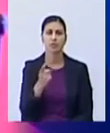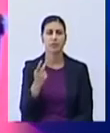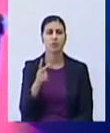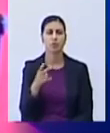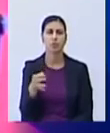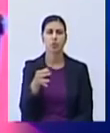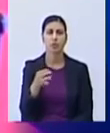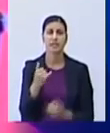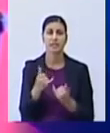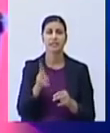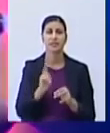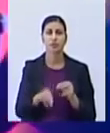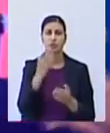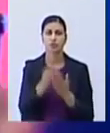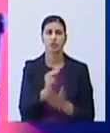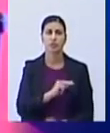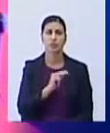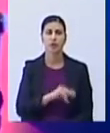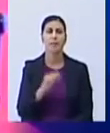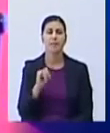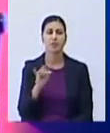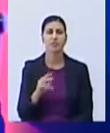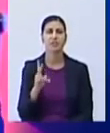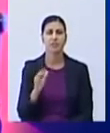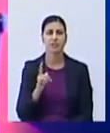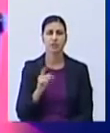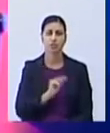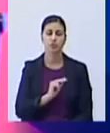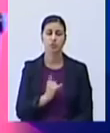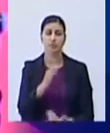და 22 ოლქიდან. დღეს ვასრულებთ ჩვენ მუშაობას თამარ ფიროსმანიშვილი, ნიკა კაცია